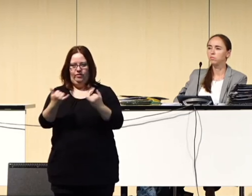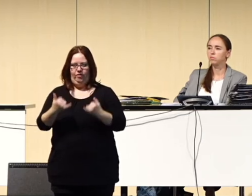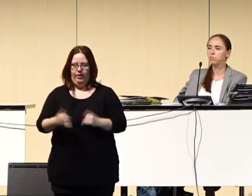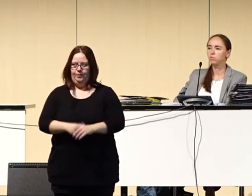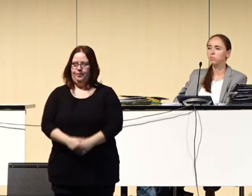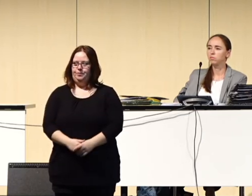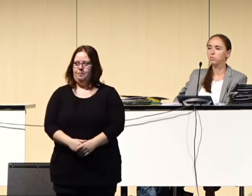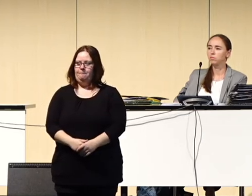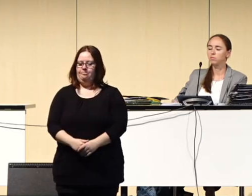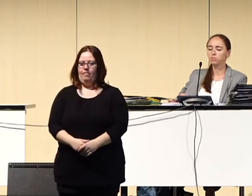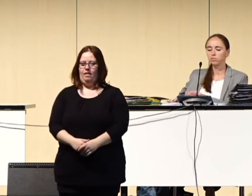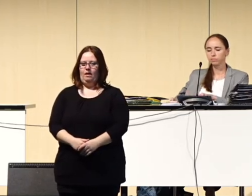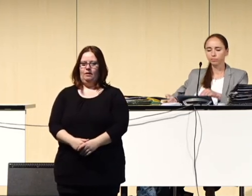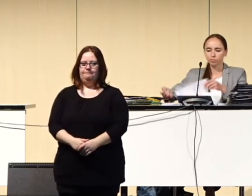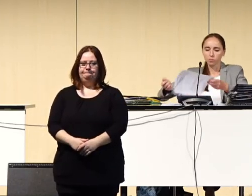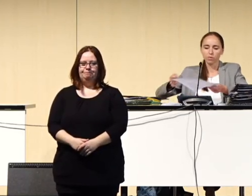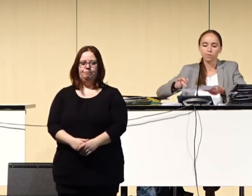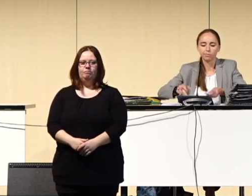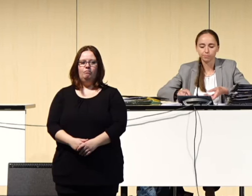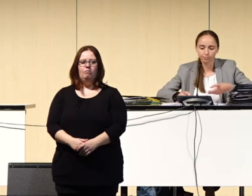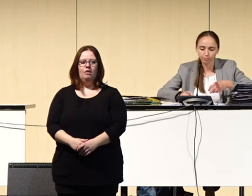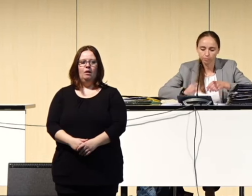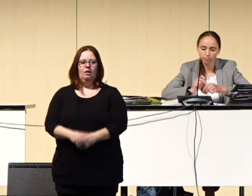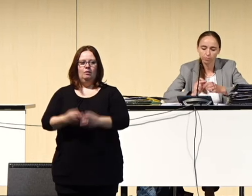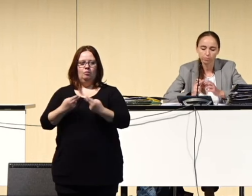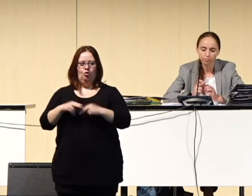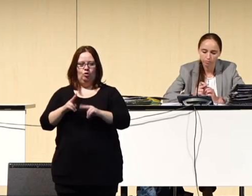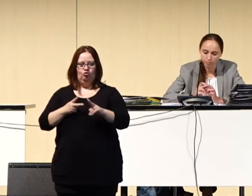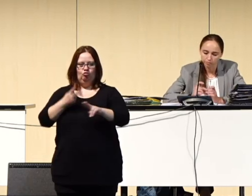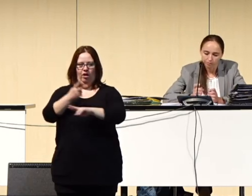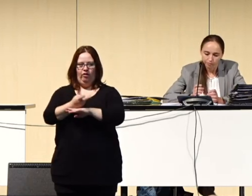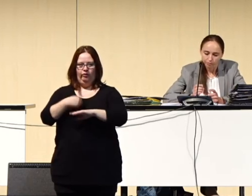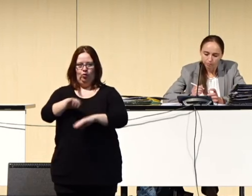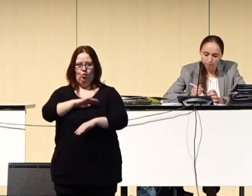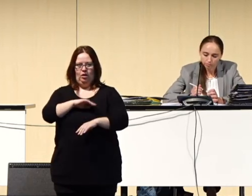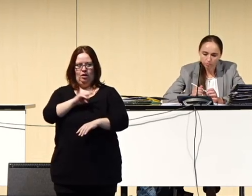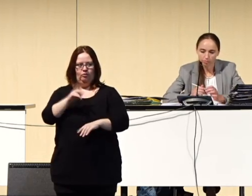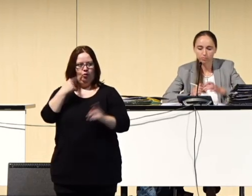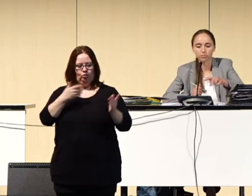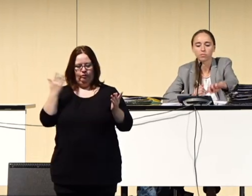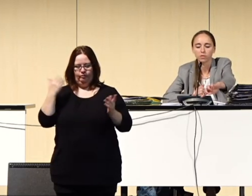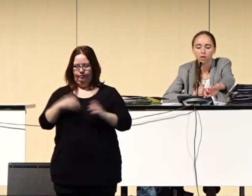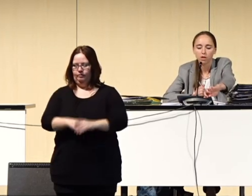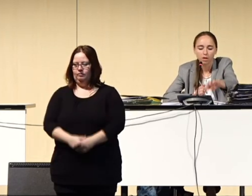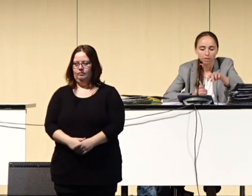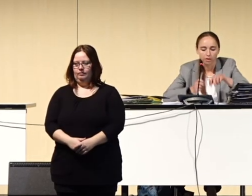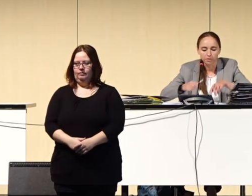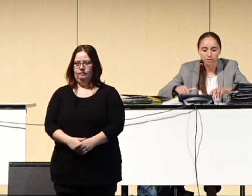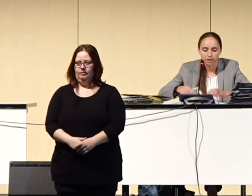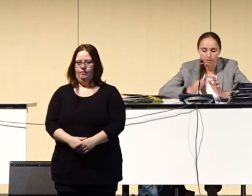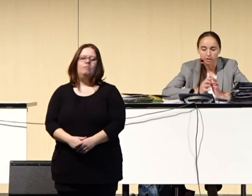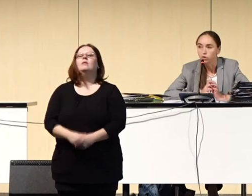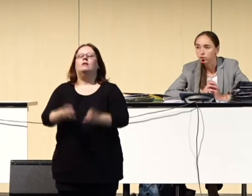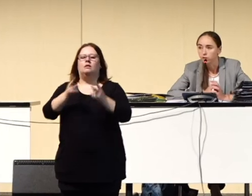schützen? Die Beantwortung übernimmt stellvertretend für Kollegin Klepsch, Frau Dr. Kaufmann. Ja,